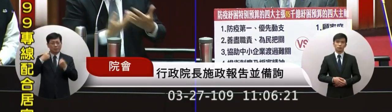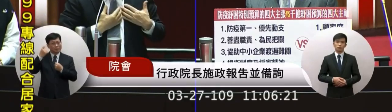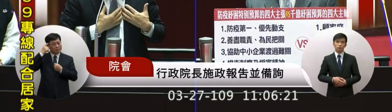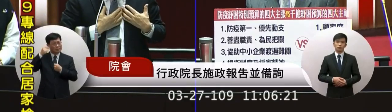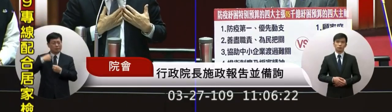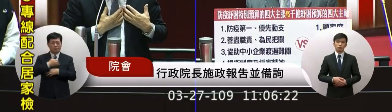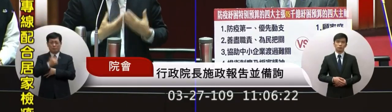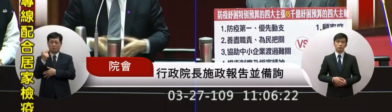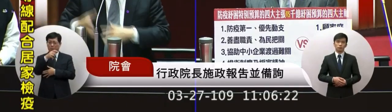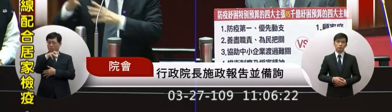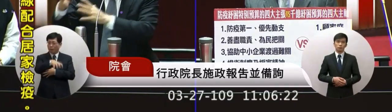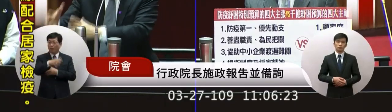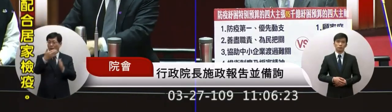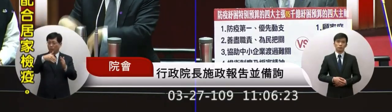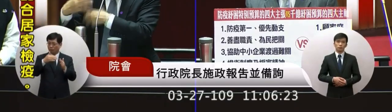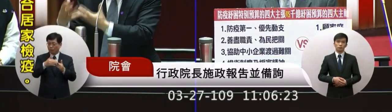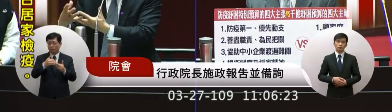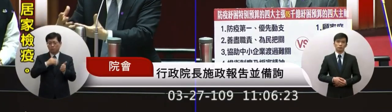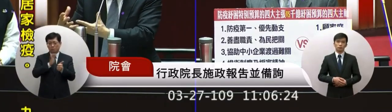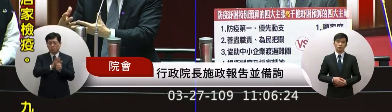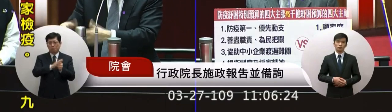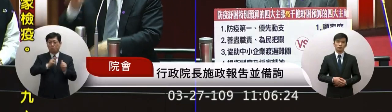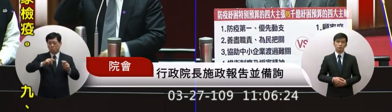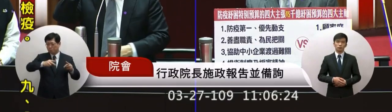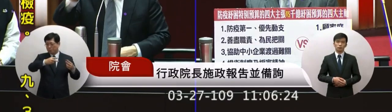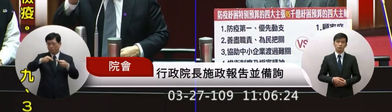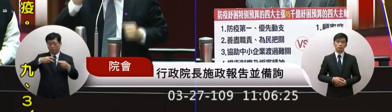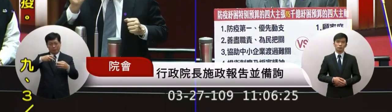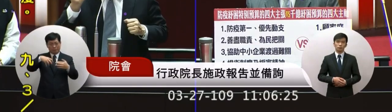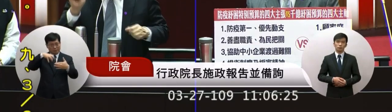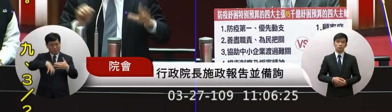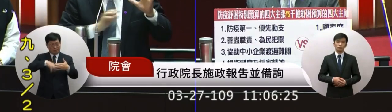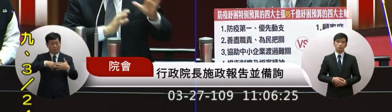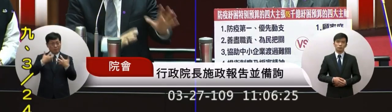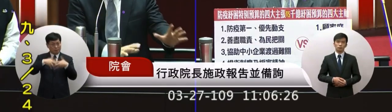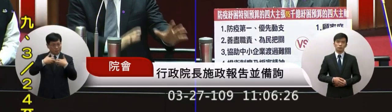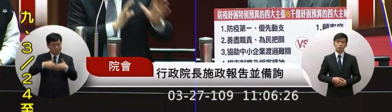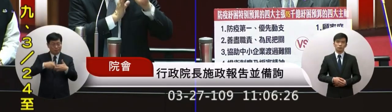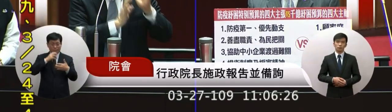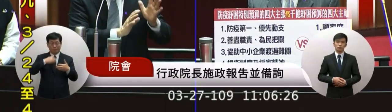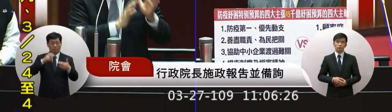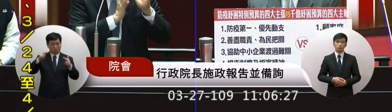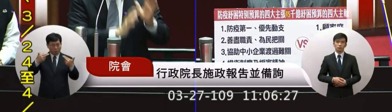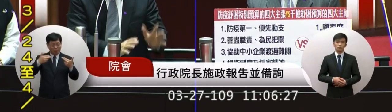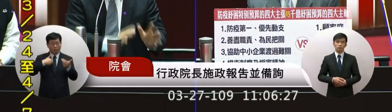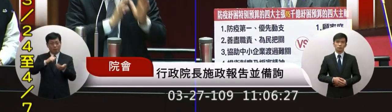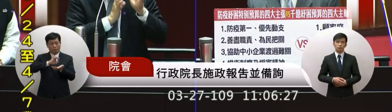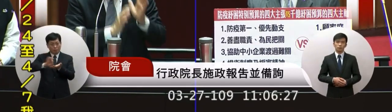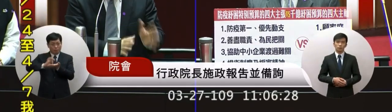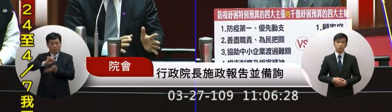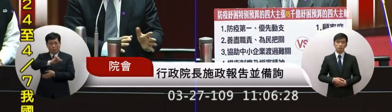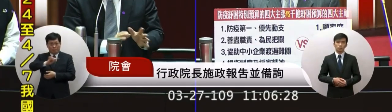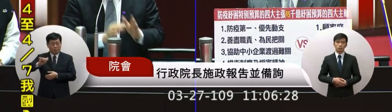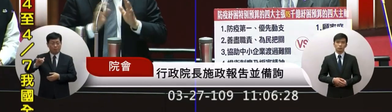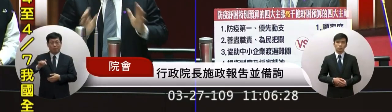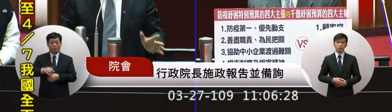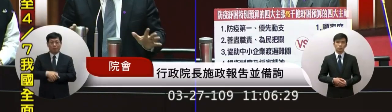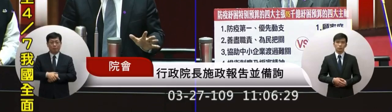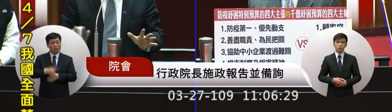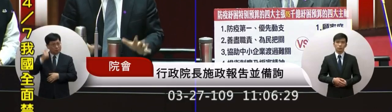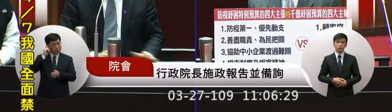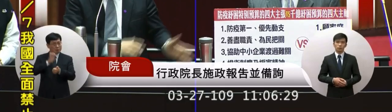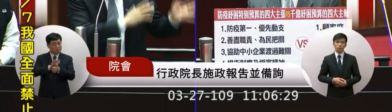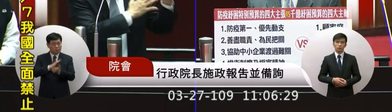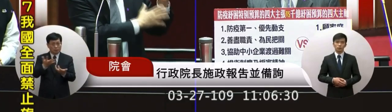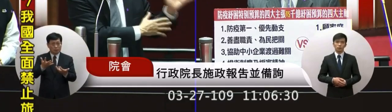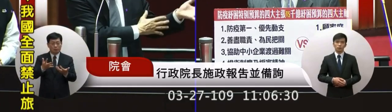这个偏远学校，要来改善因的视听材料设备，咱